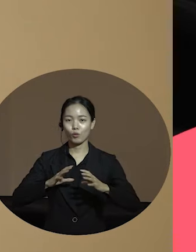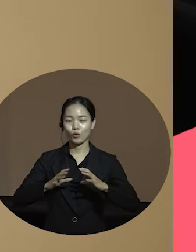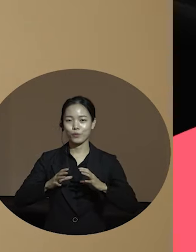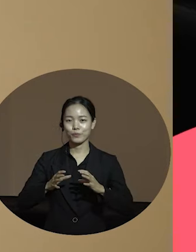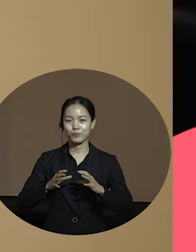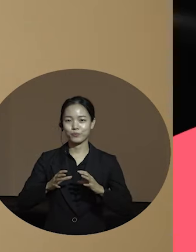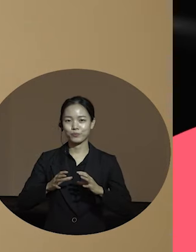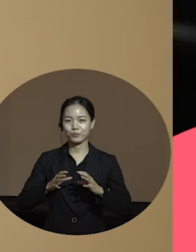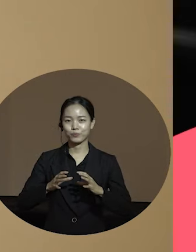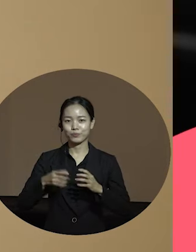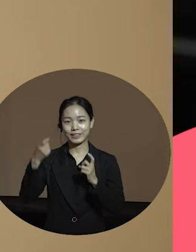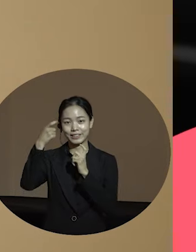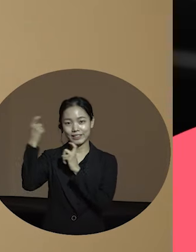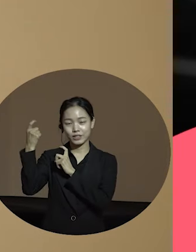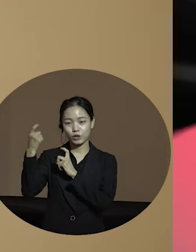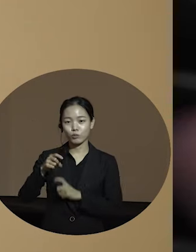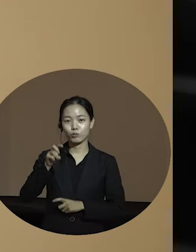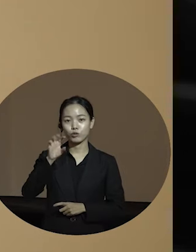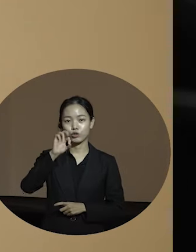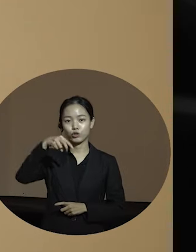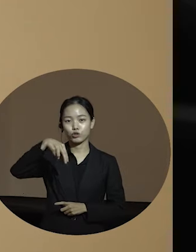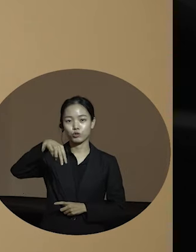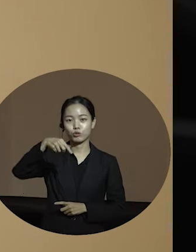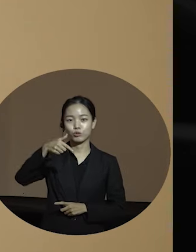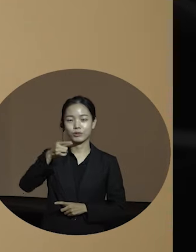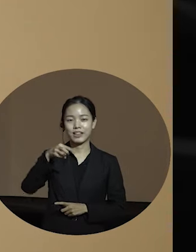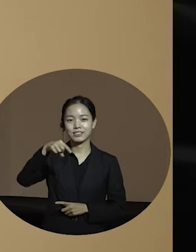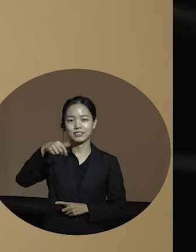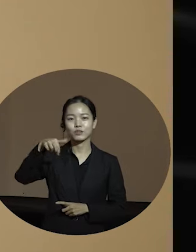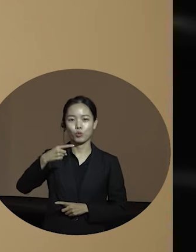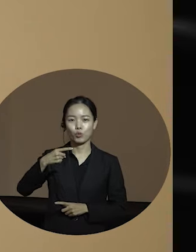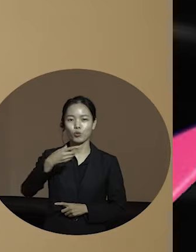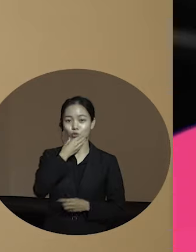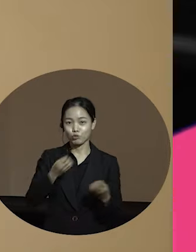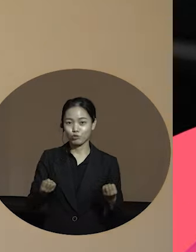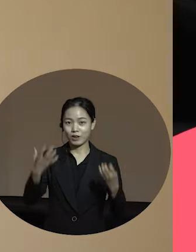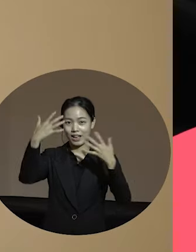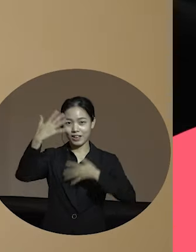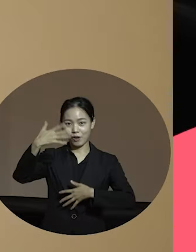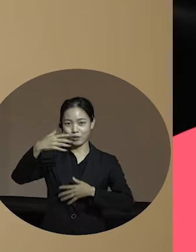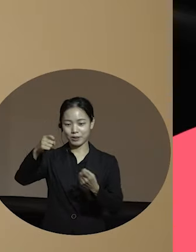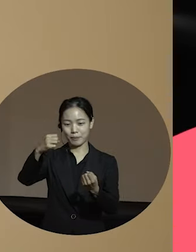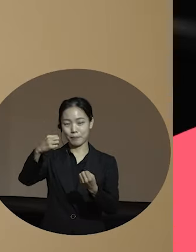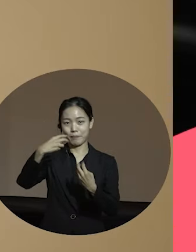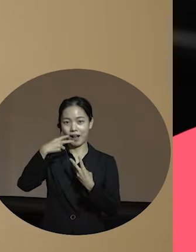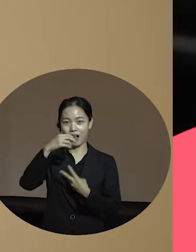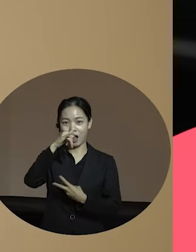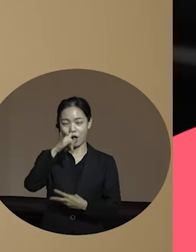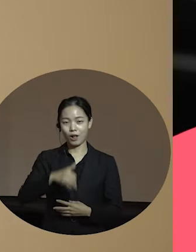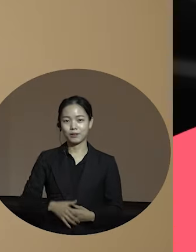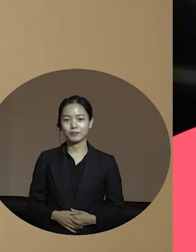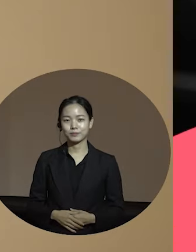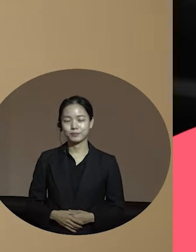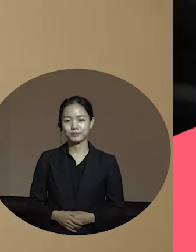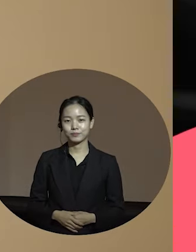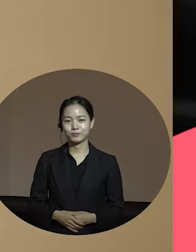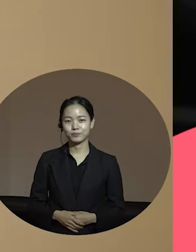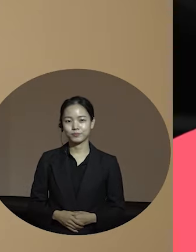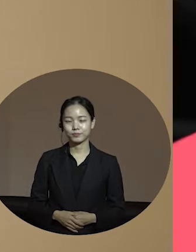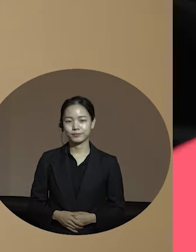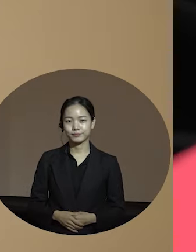개최를 기념해서 유네스코에서 축하 영상을 보내 오셨는데요. 앞서 저희